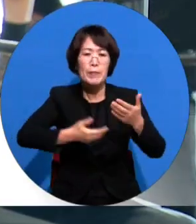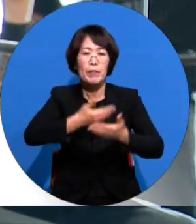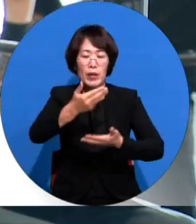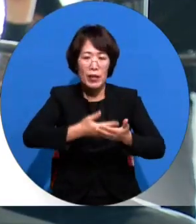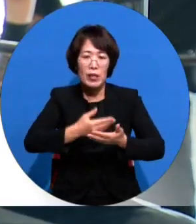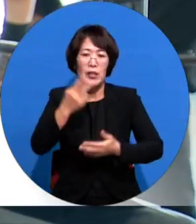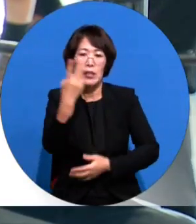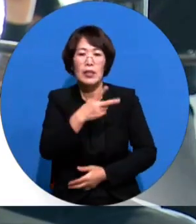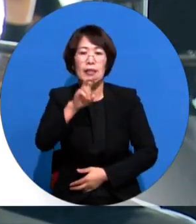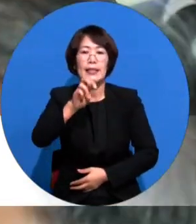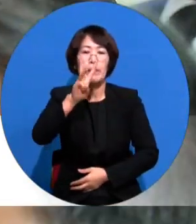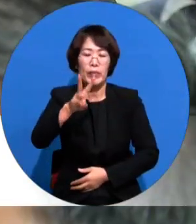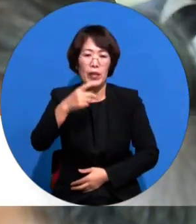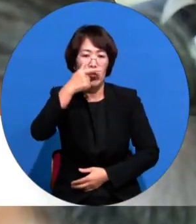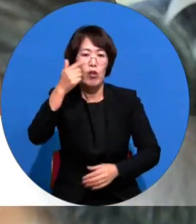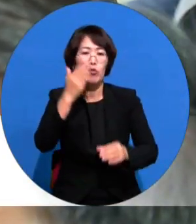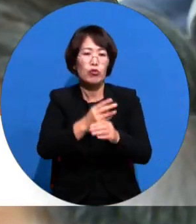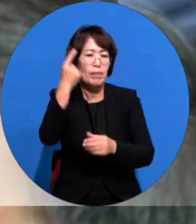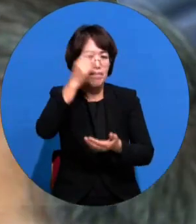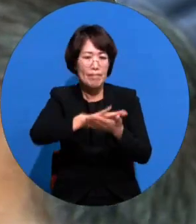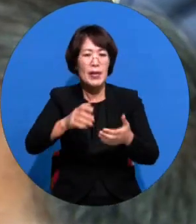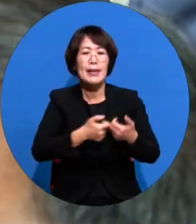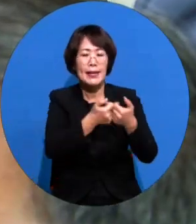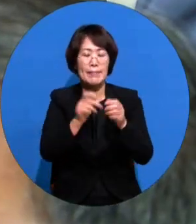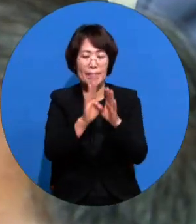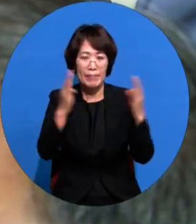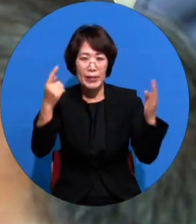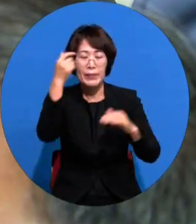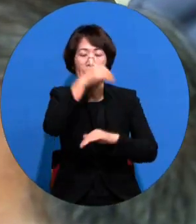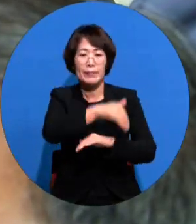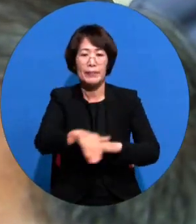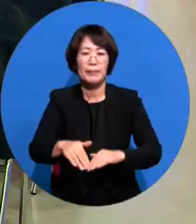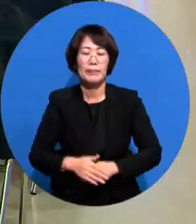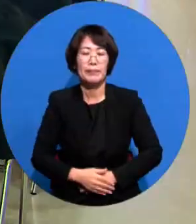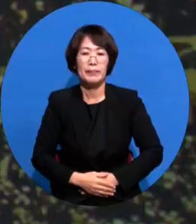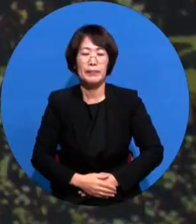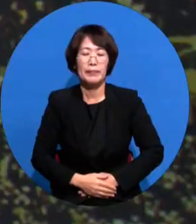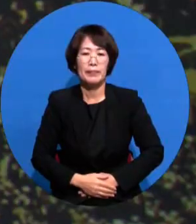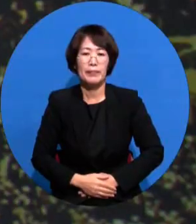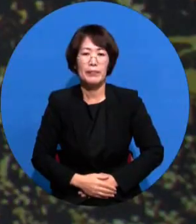나누는 2023 김대중 평화회의를 개최할 예정입니다.